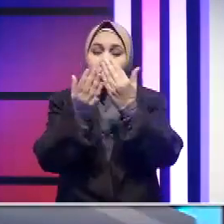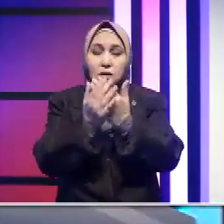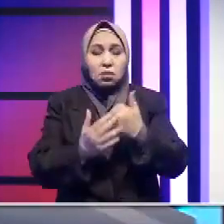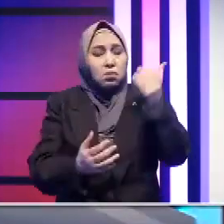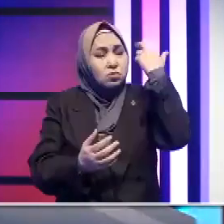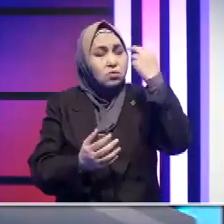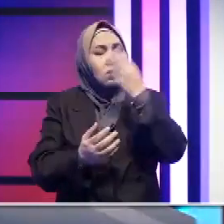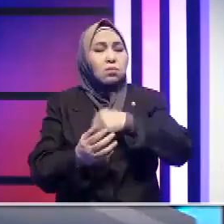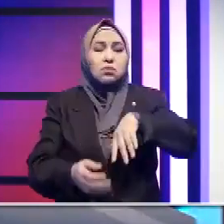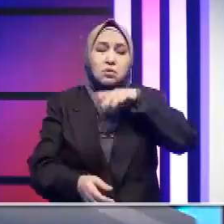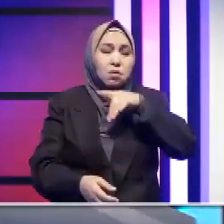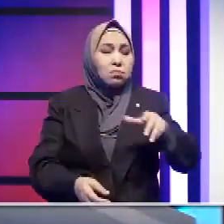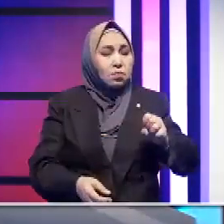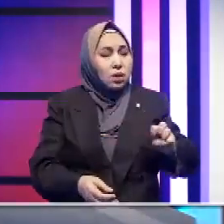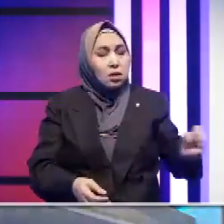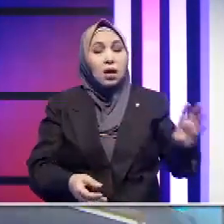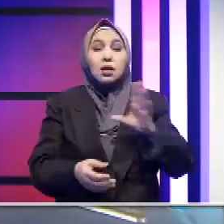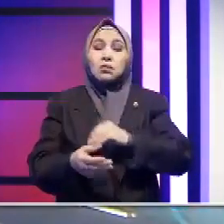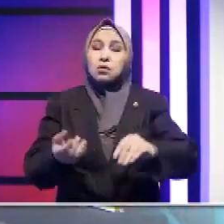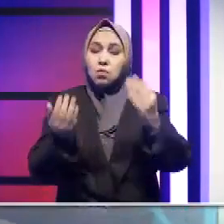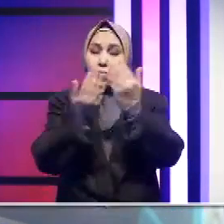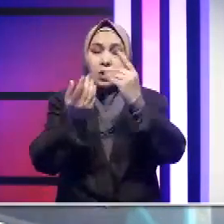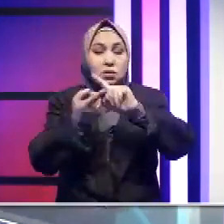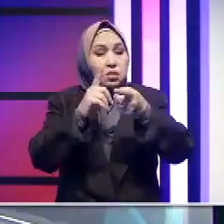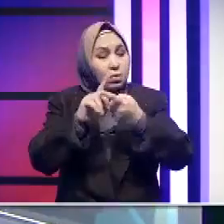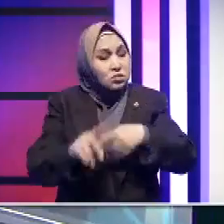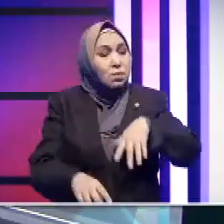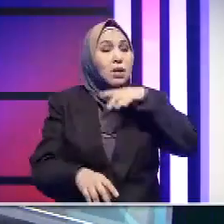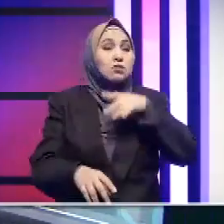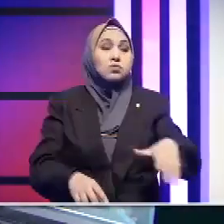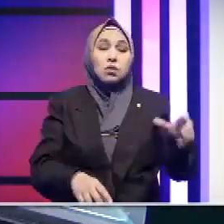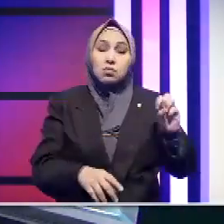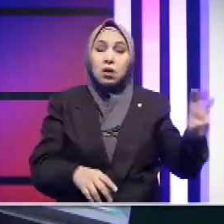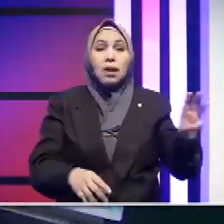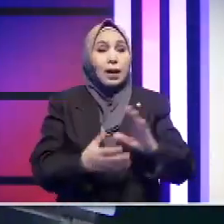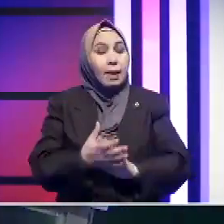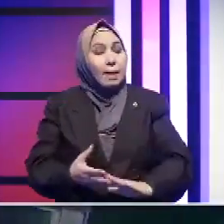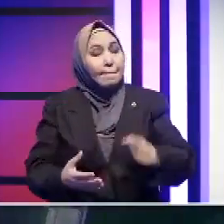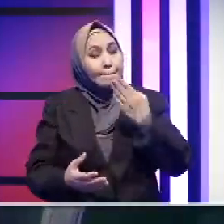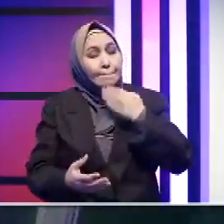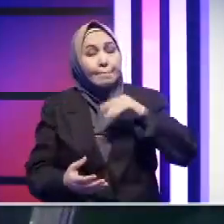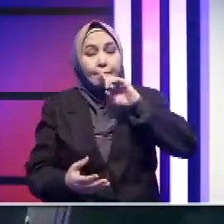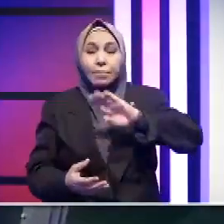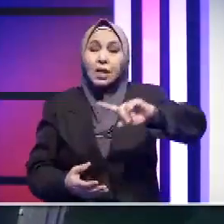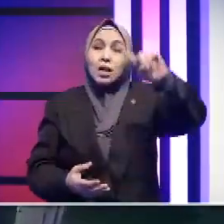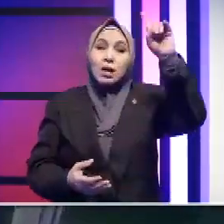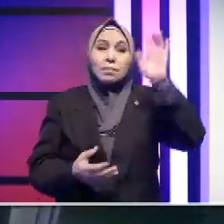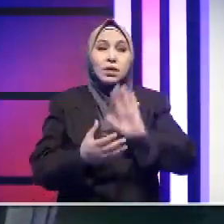Muhammad wa ala alihi wa shohbihi wa sallam walhamdulillahi rabbil alamin